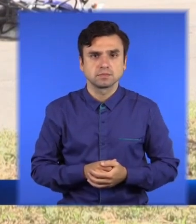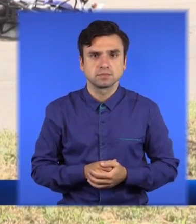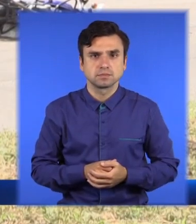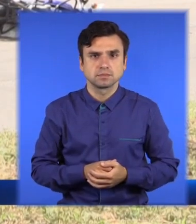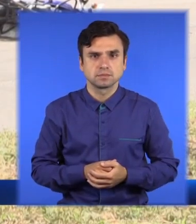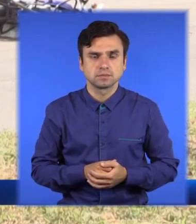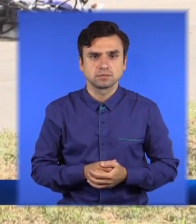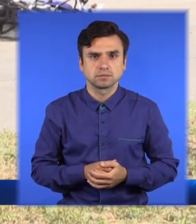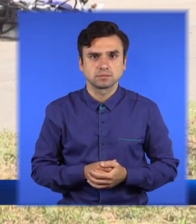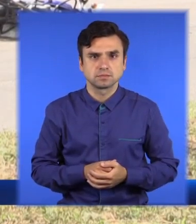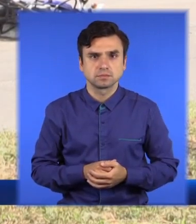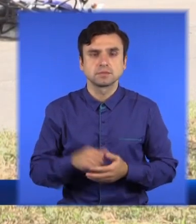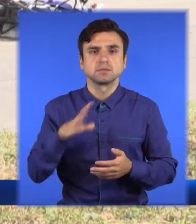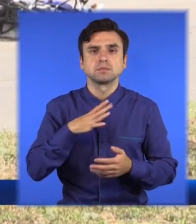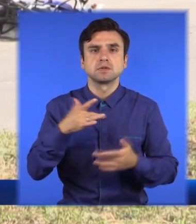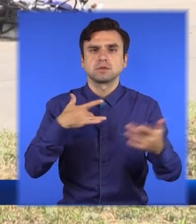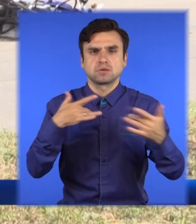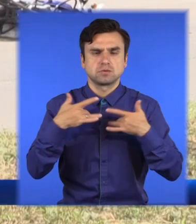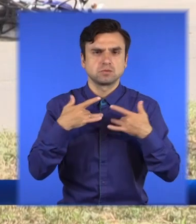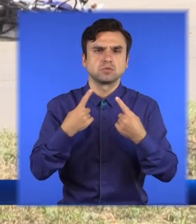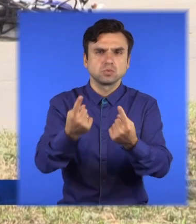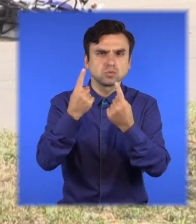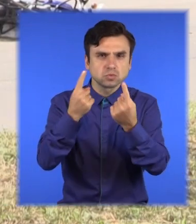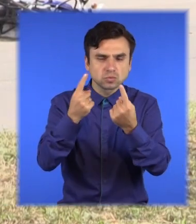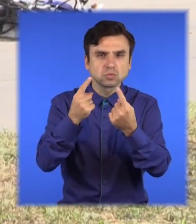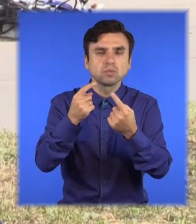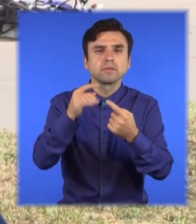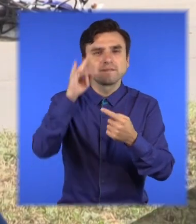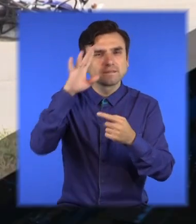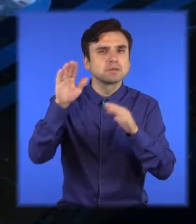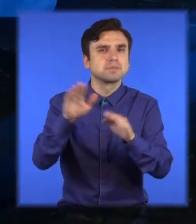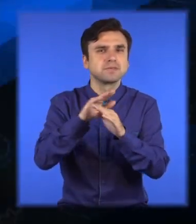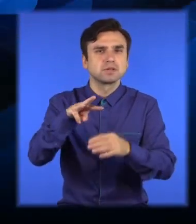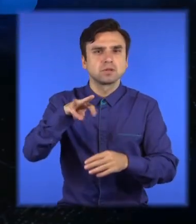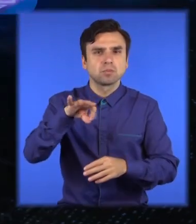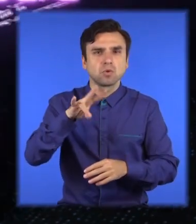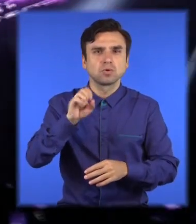головы, а потом, как оказалось, с уха и шла фонтаном кровь.